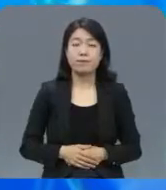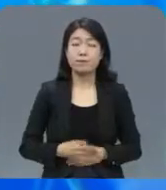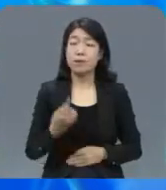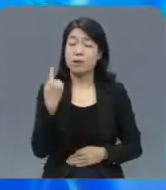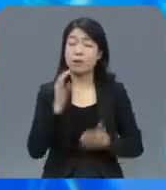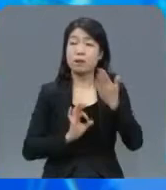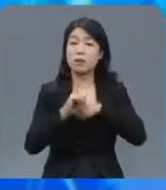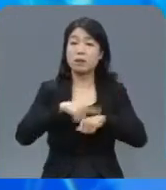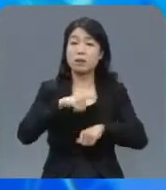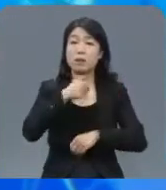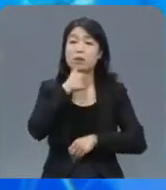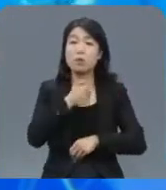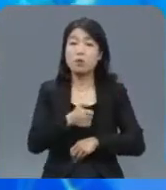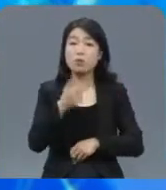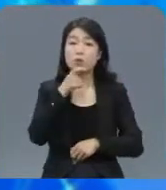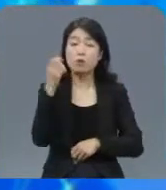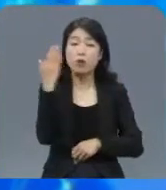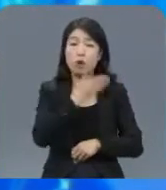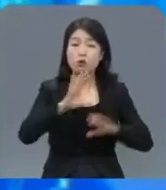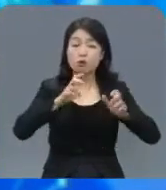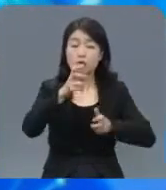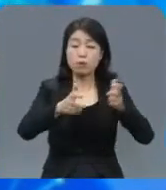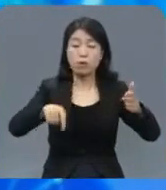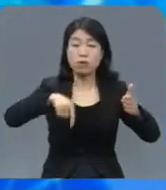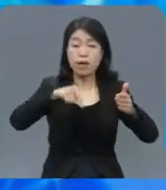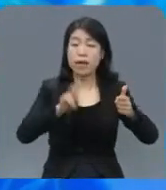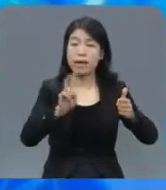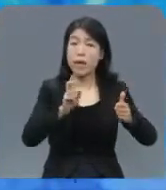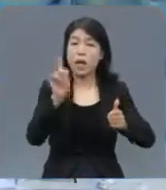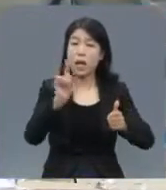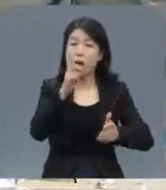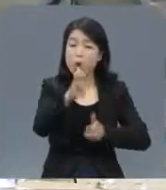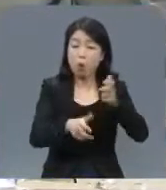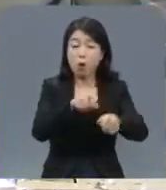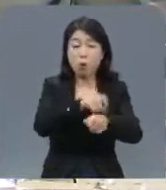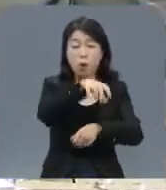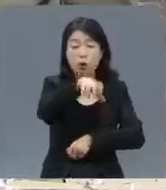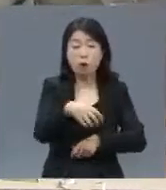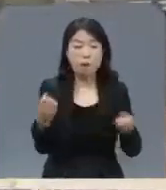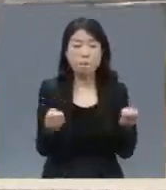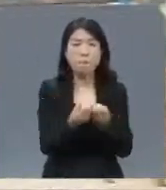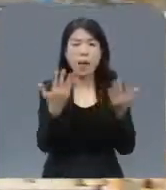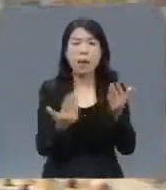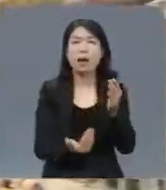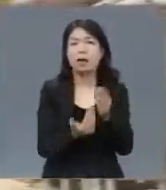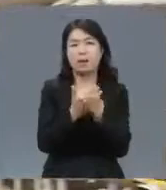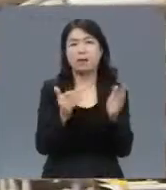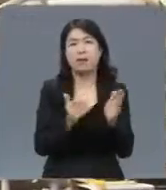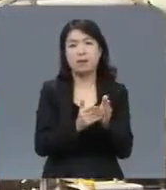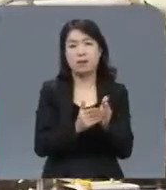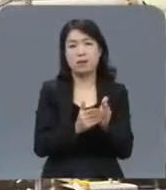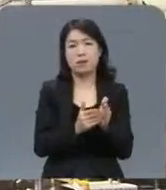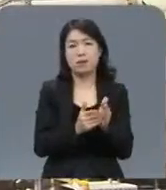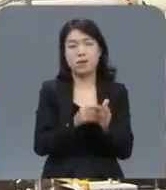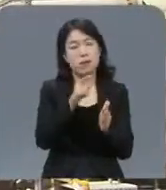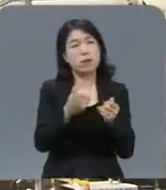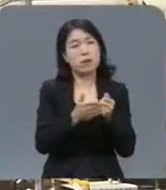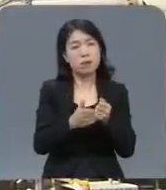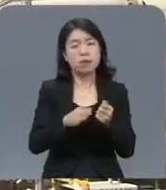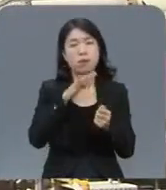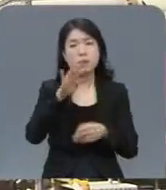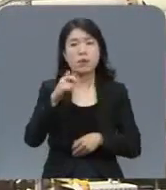어제 오전 11시 50분쯤 여수 국가산업단지 내에 한 공장 사무동 에서 폭발사고가 발생했습니다 이 폭발로